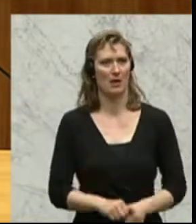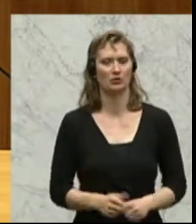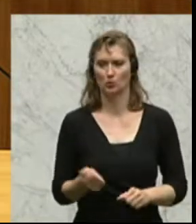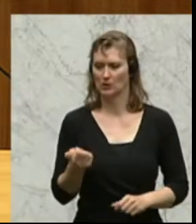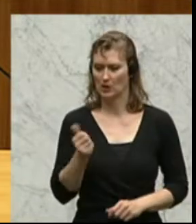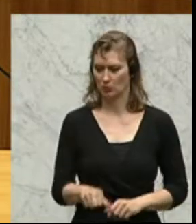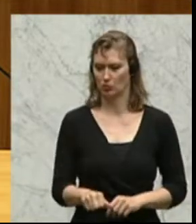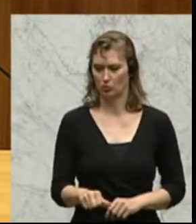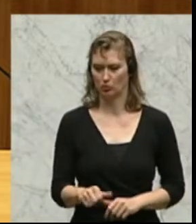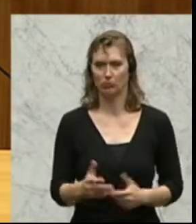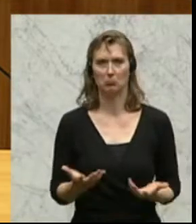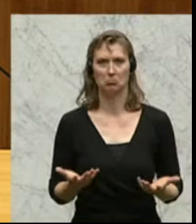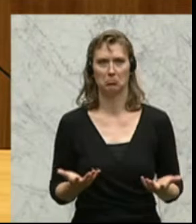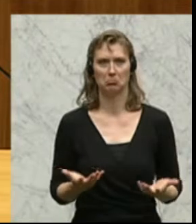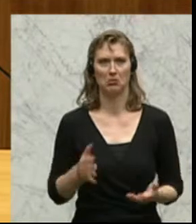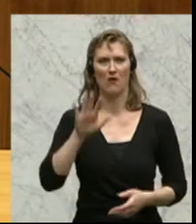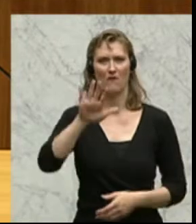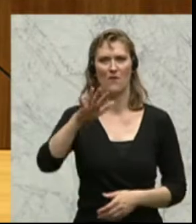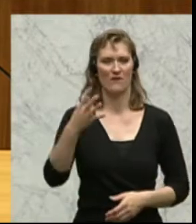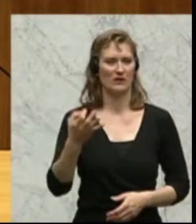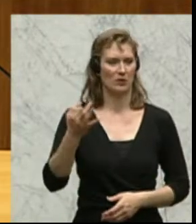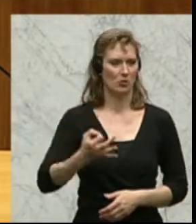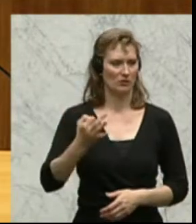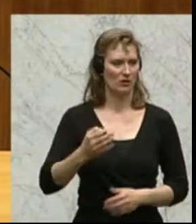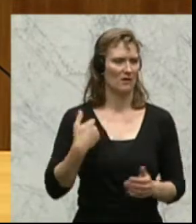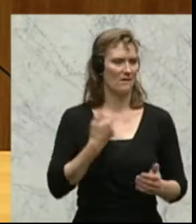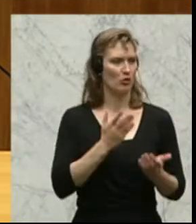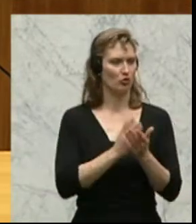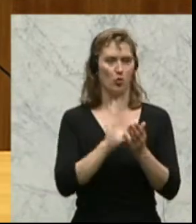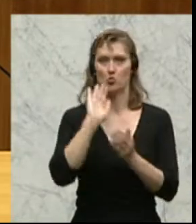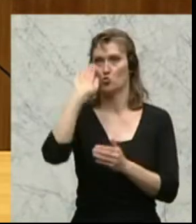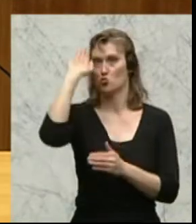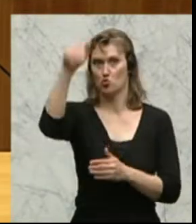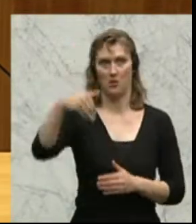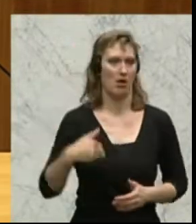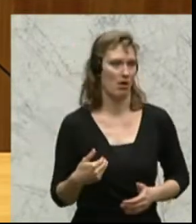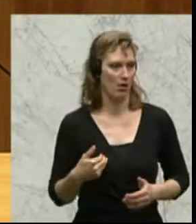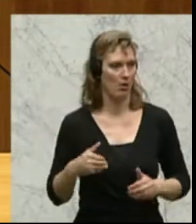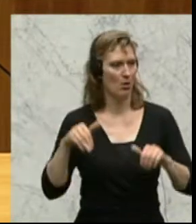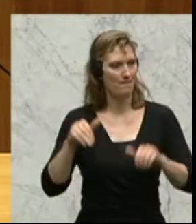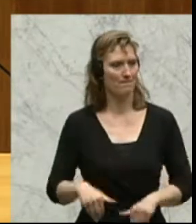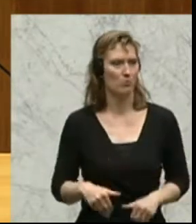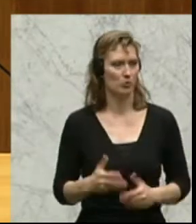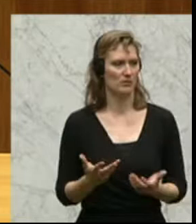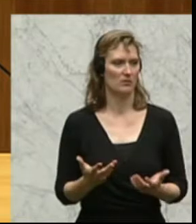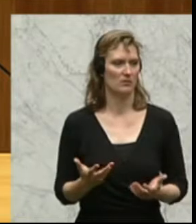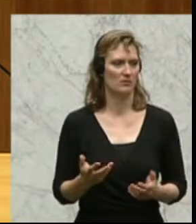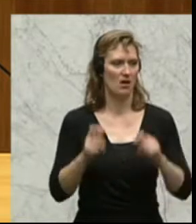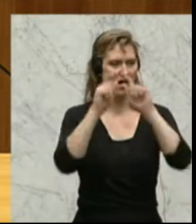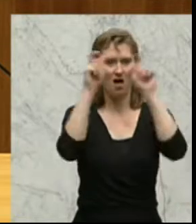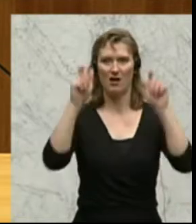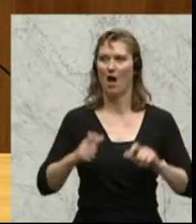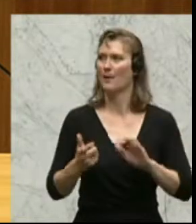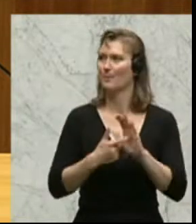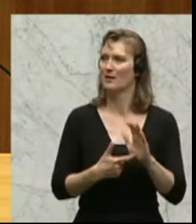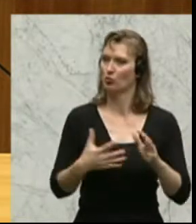Bei 45%, und wir sind jenseits der 45%, muss es uns darum gehen, die Rahmenbedingungen zu schaffen, dass